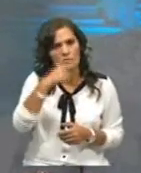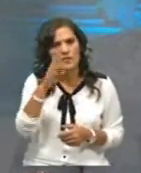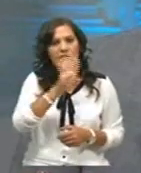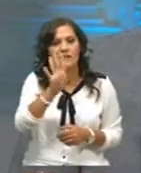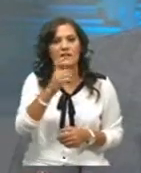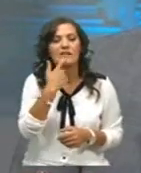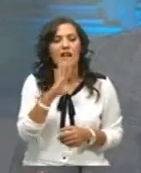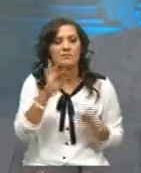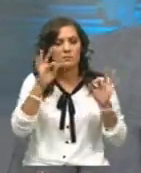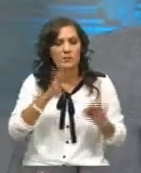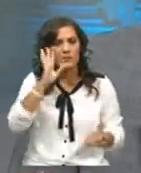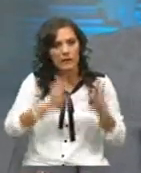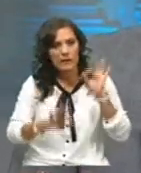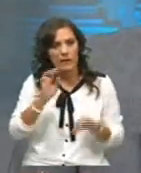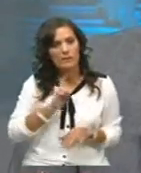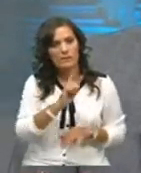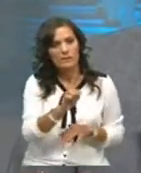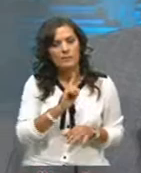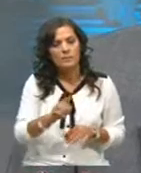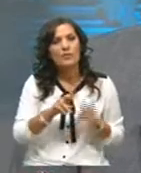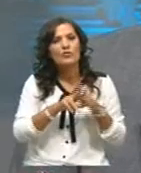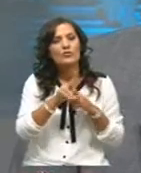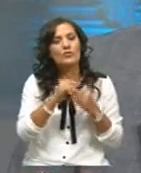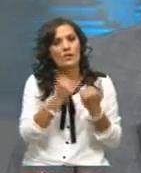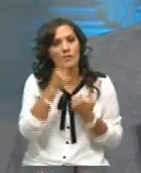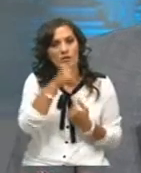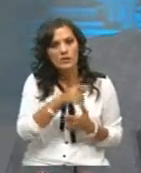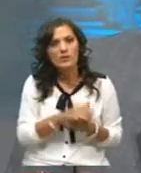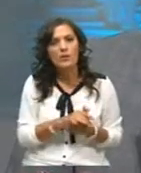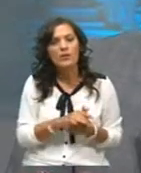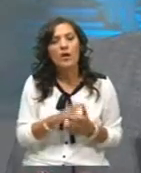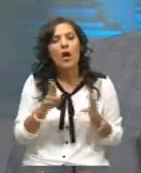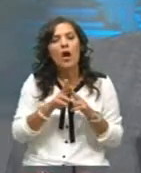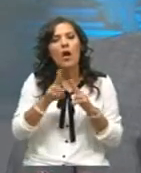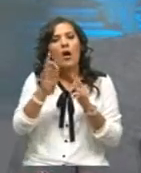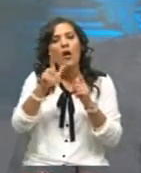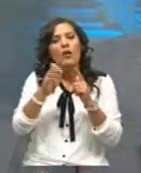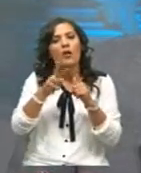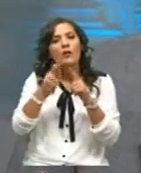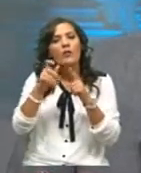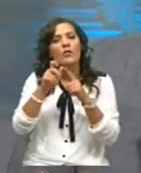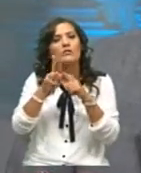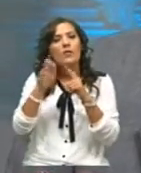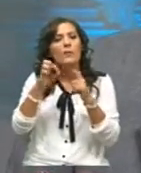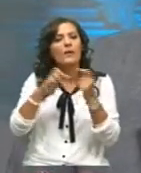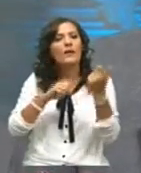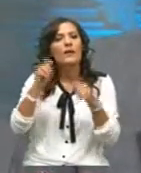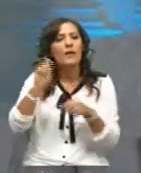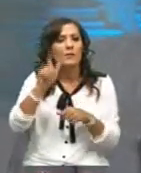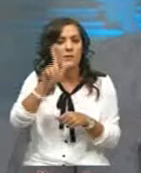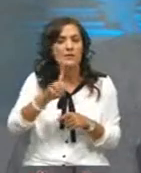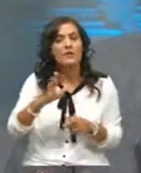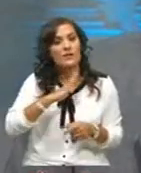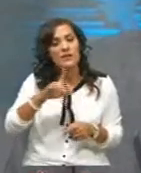yüzden kırk yaşından itibaren Yusuf kardeşimizin de kolonoskopi yaptırması lazım Varsa